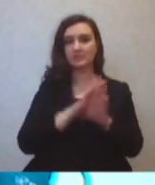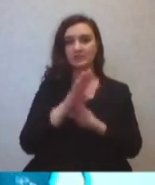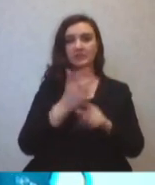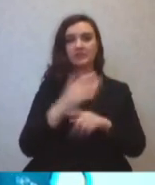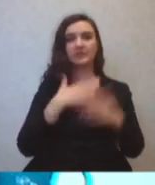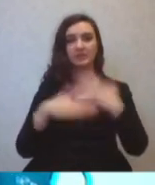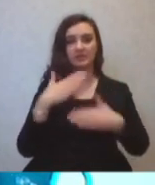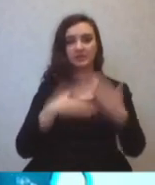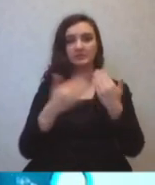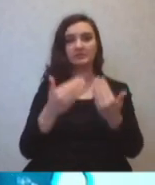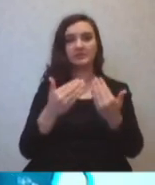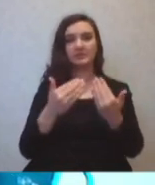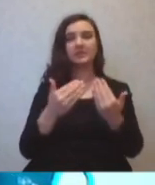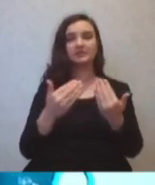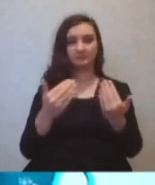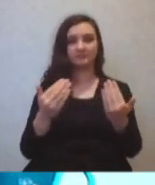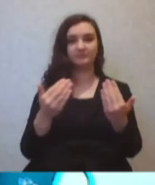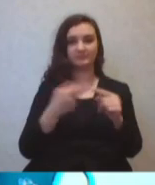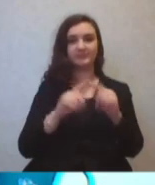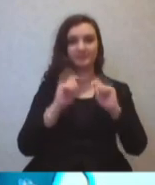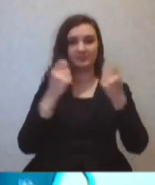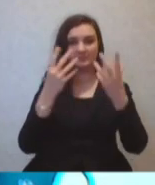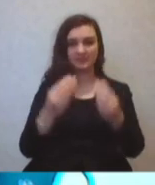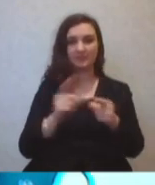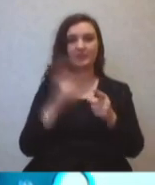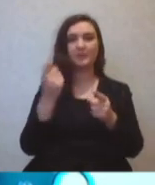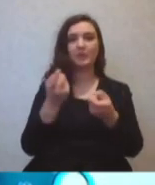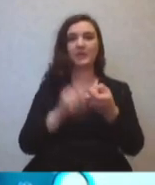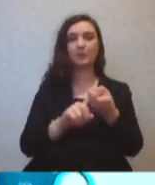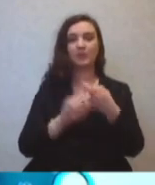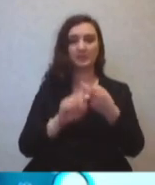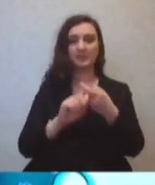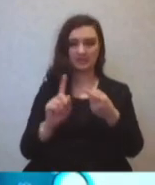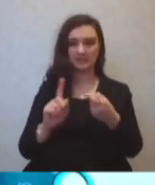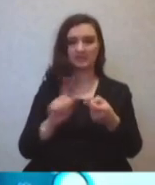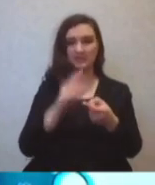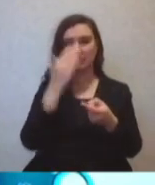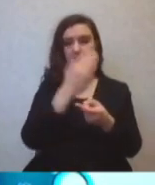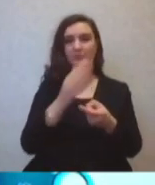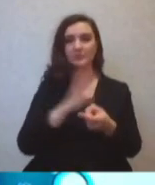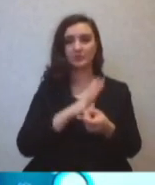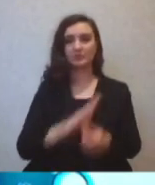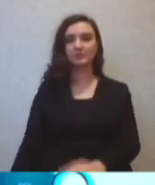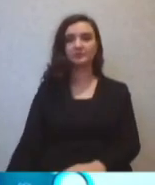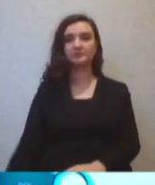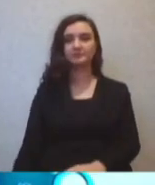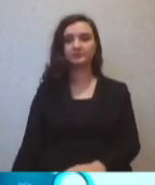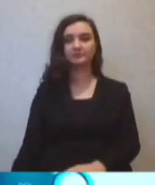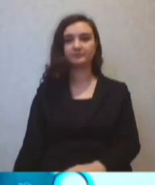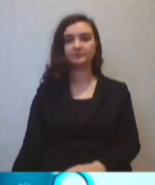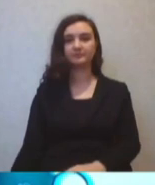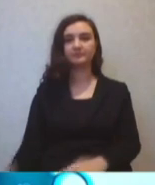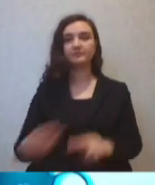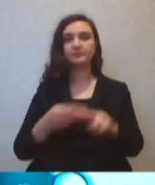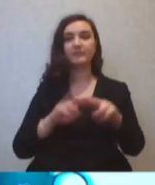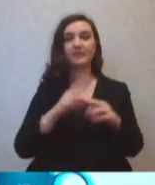გვიხარია მისი დღეგრძელობა და ამავე დროს დამოკიდებულება, რომელიც გამოიჩინა საზოგადოებამ მის მიმართ.